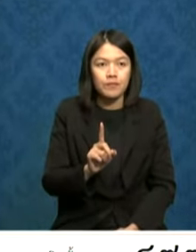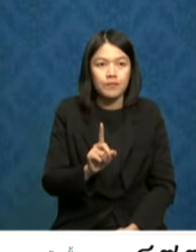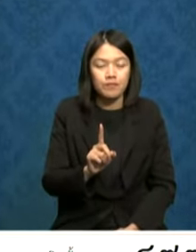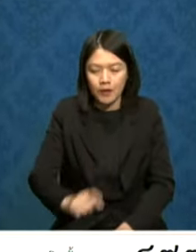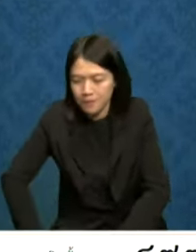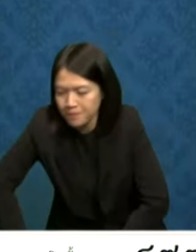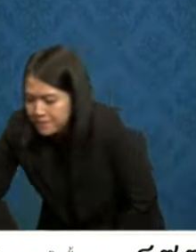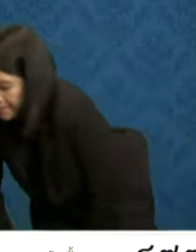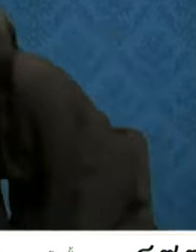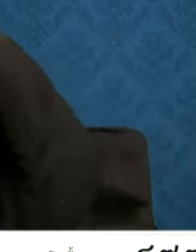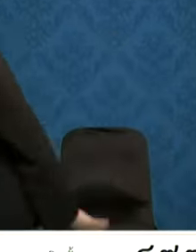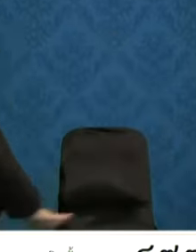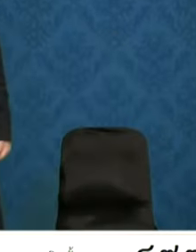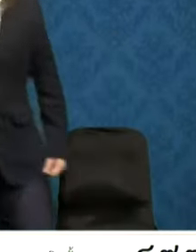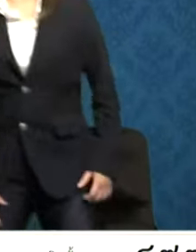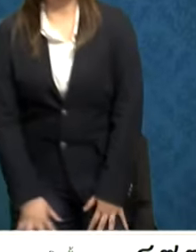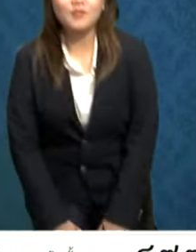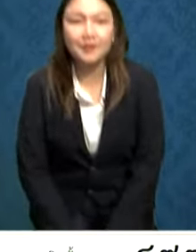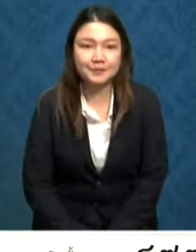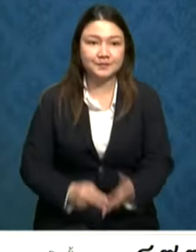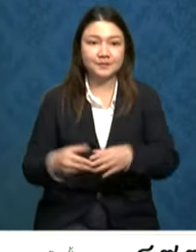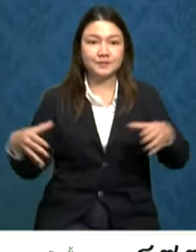คือหน่วยงานทหาร